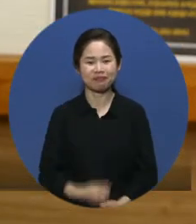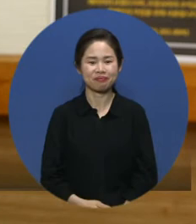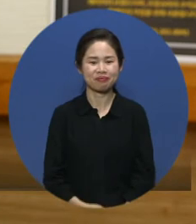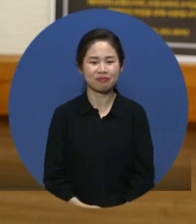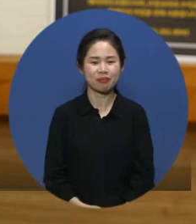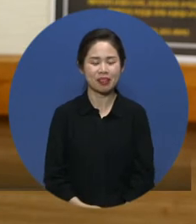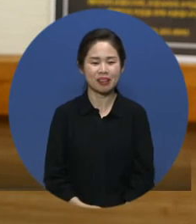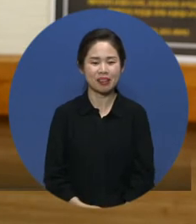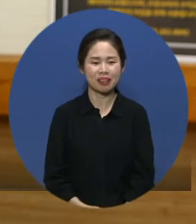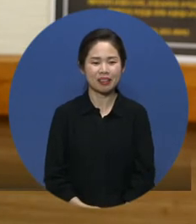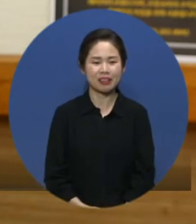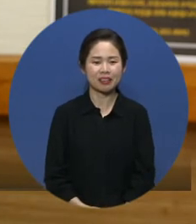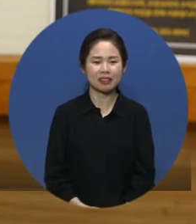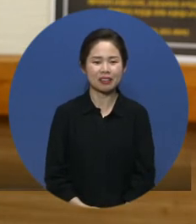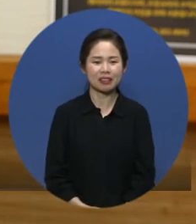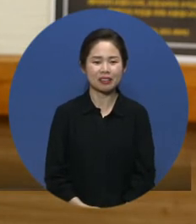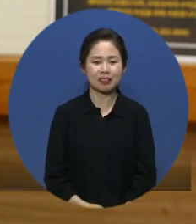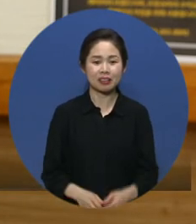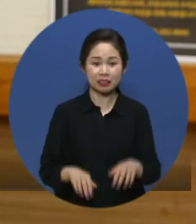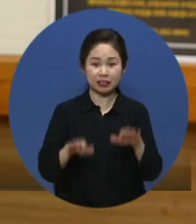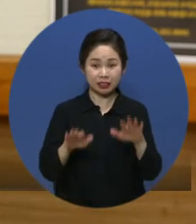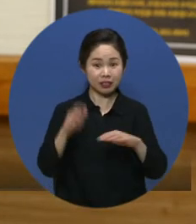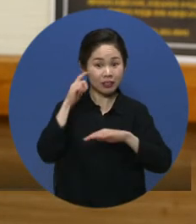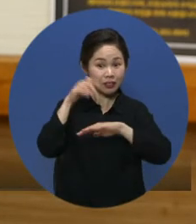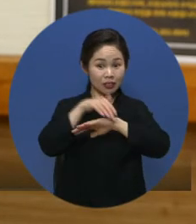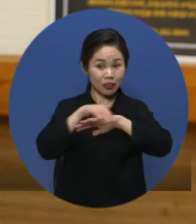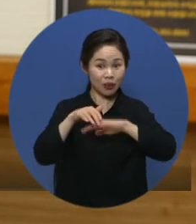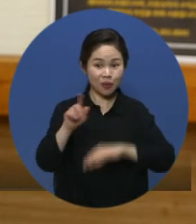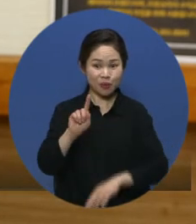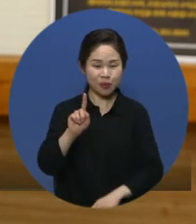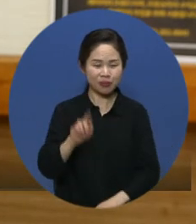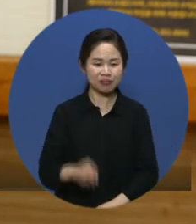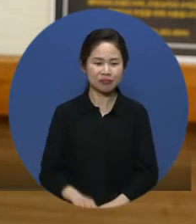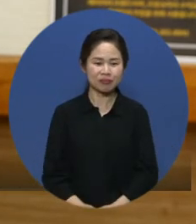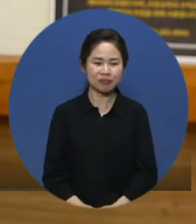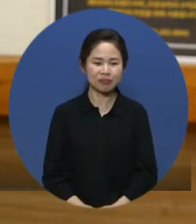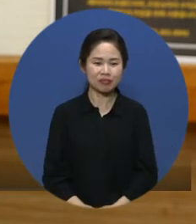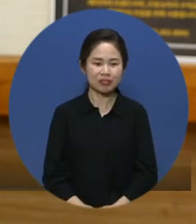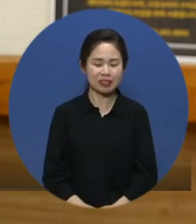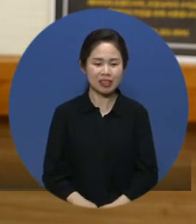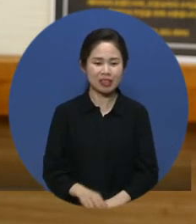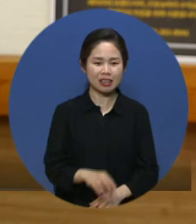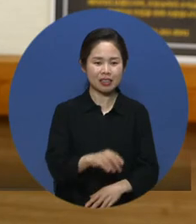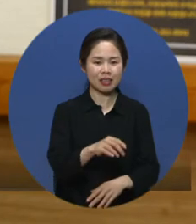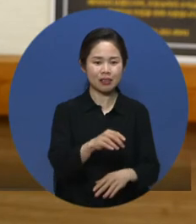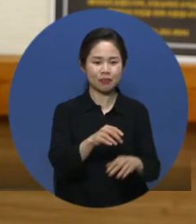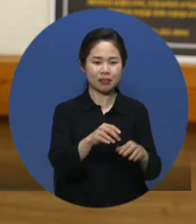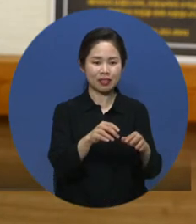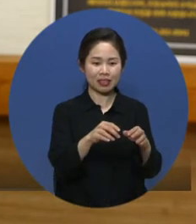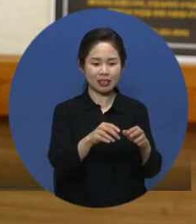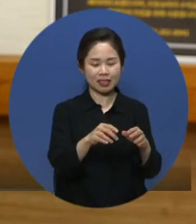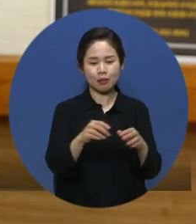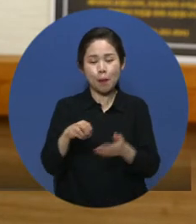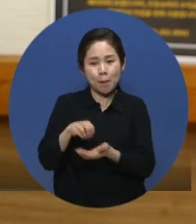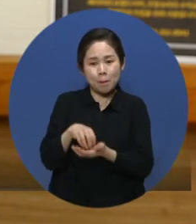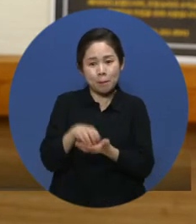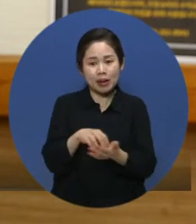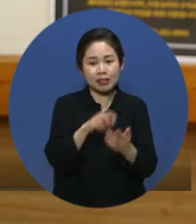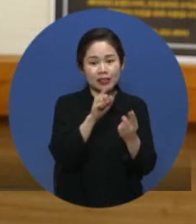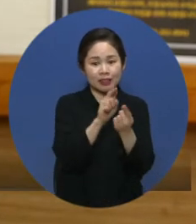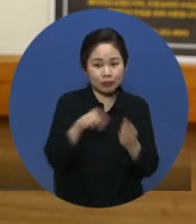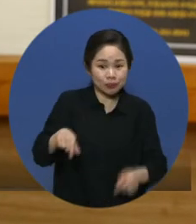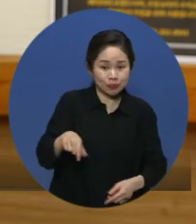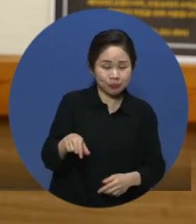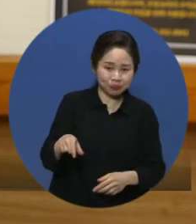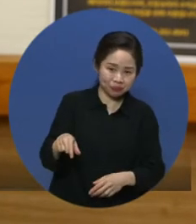저희가 지금 계획으로 잡고 있는 것이 직판매장 로드샵을 오픈을 계획을